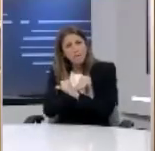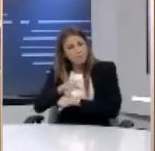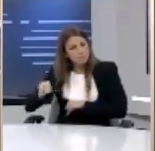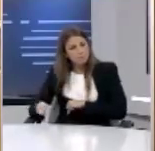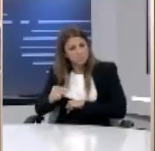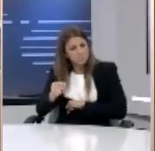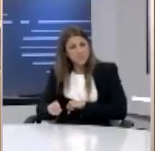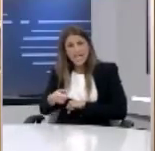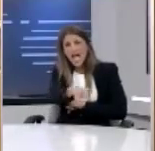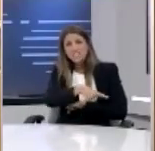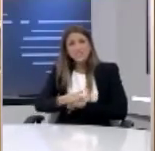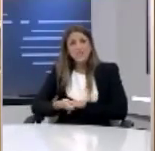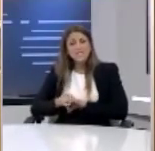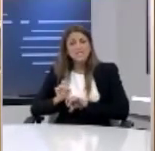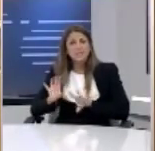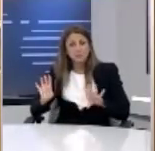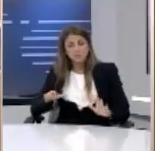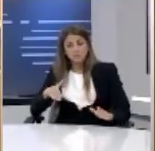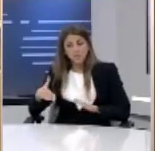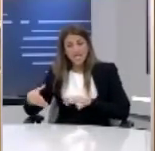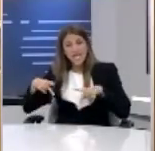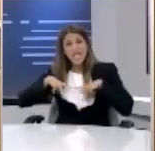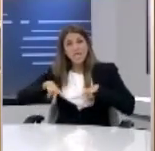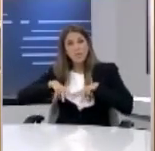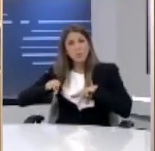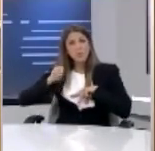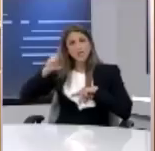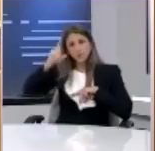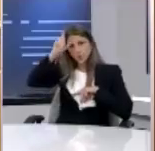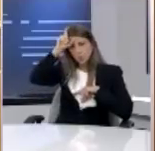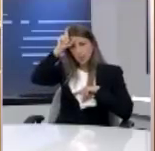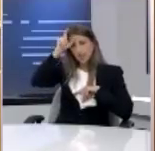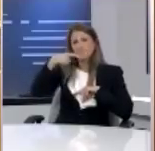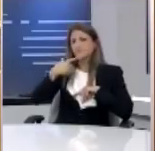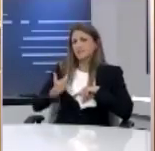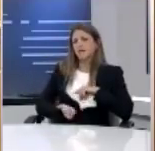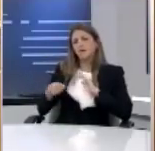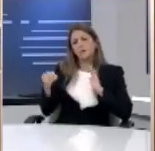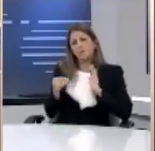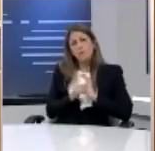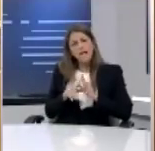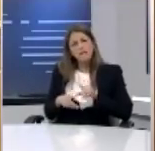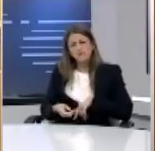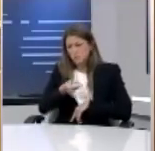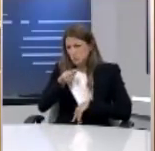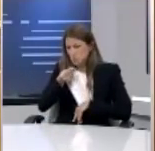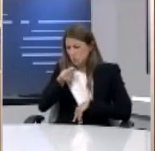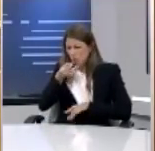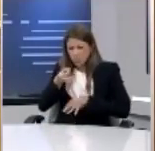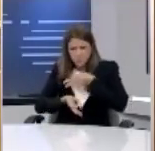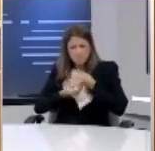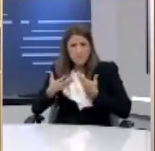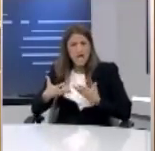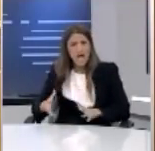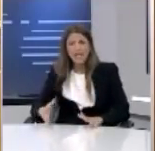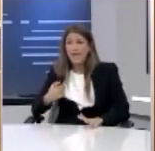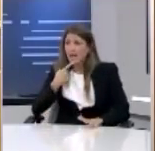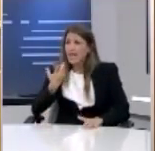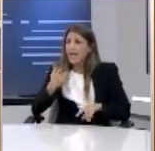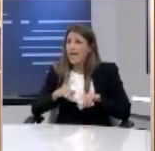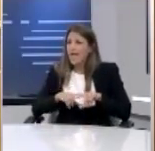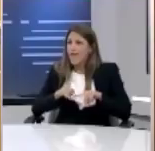Τσαβούσογλου, και κάνει αυτές τις απαράδεκτες δηλώσεις. Ότι δήθεν η Ελλάδα κακομεταχειρίζεται τους